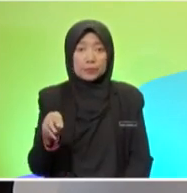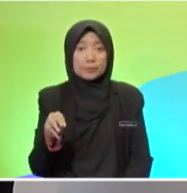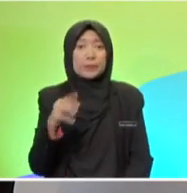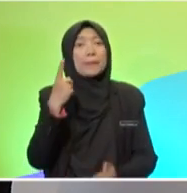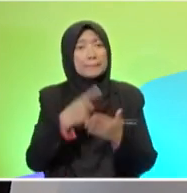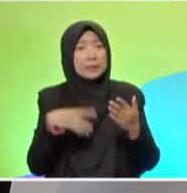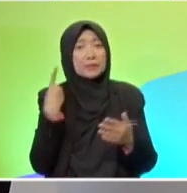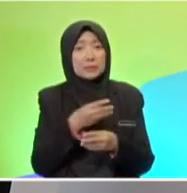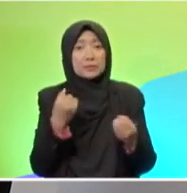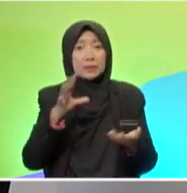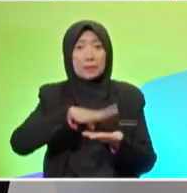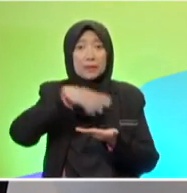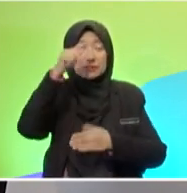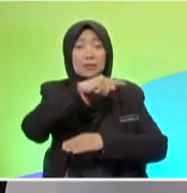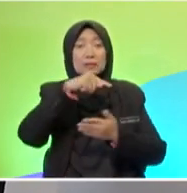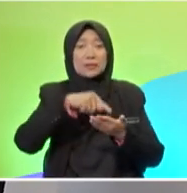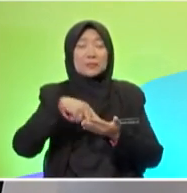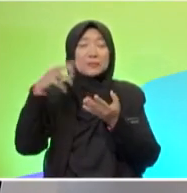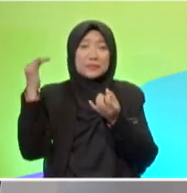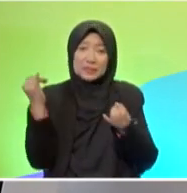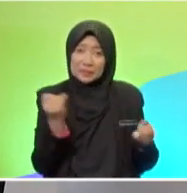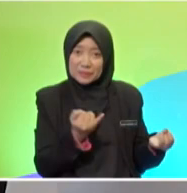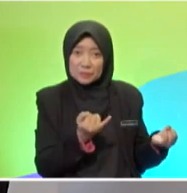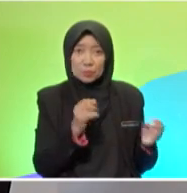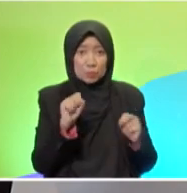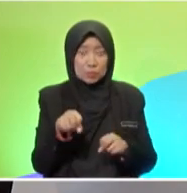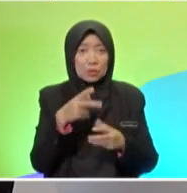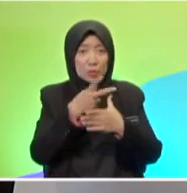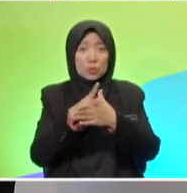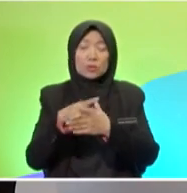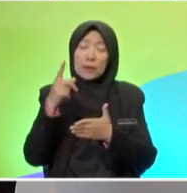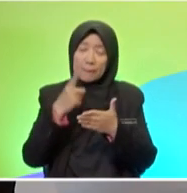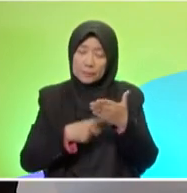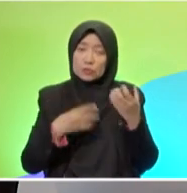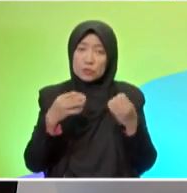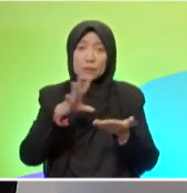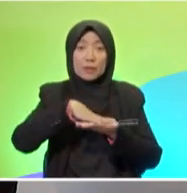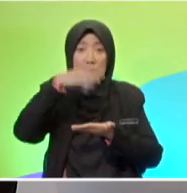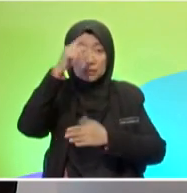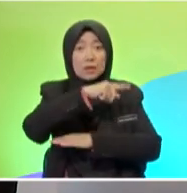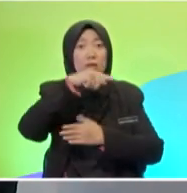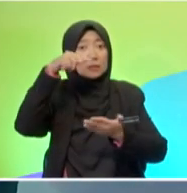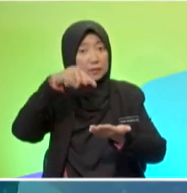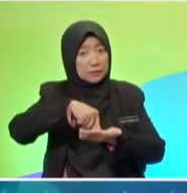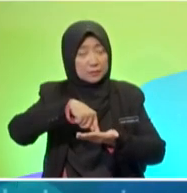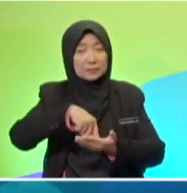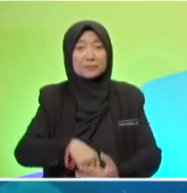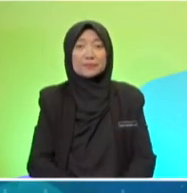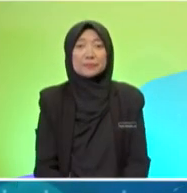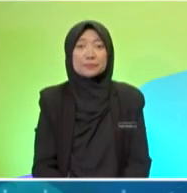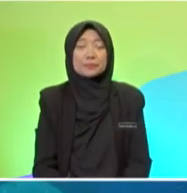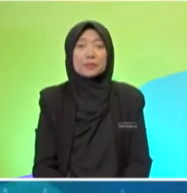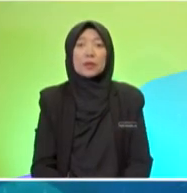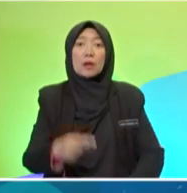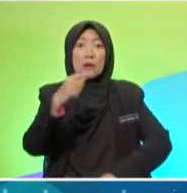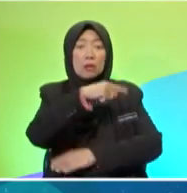mereka dah belajar pada hari ini Oke silakan saya main boleh dikonsum dengan Cikgu apa ya cemen dah belajar pada hari ini Hari ini saya